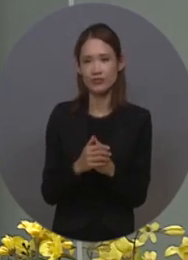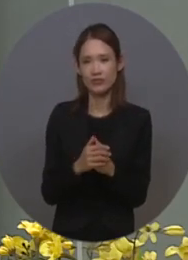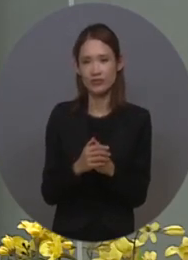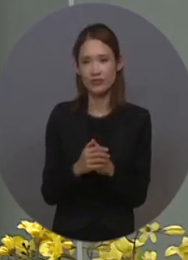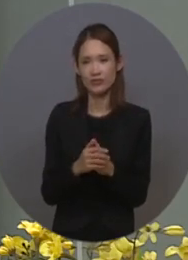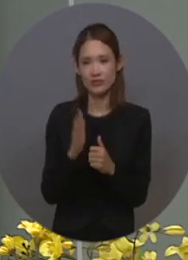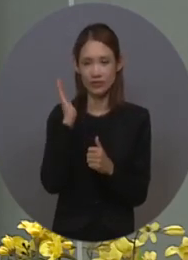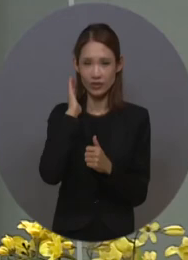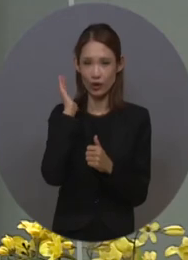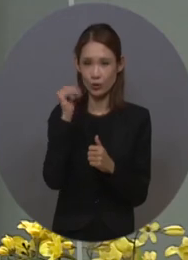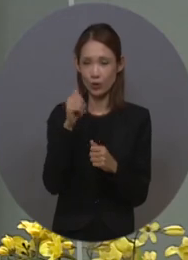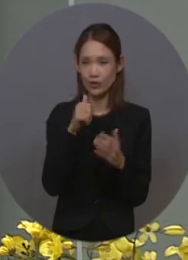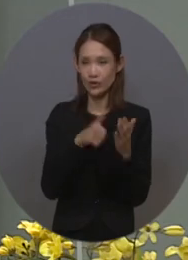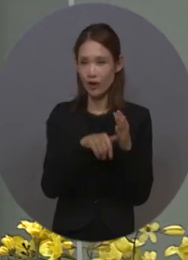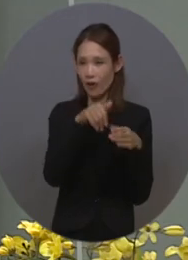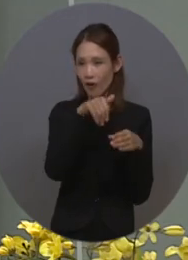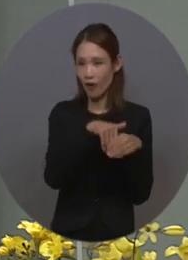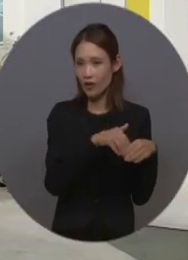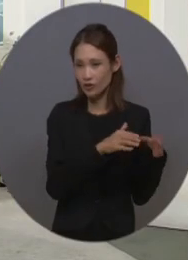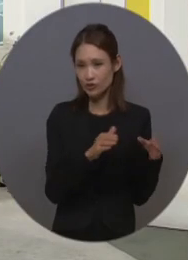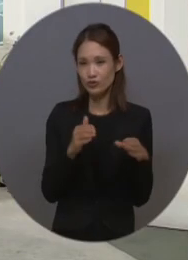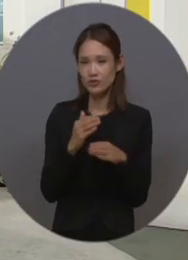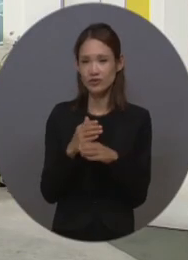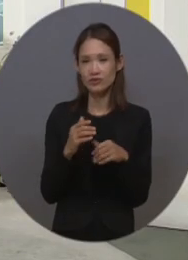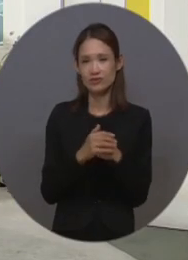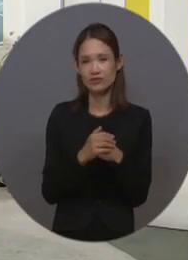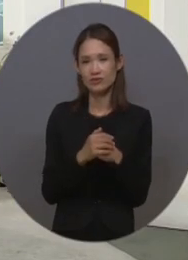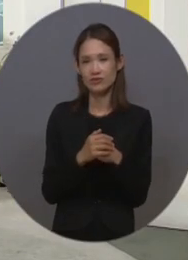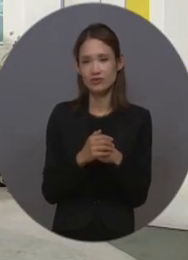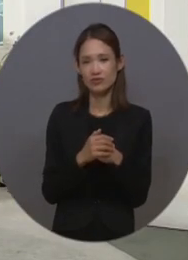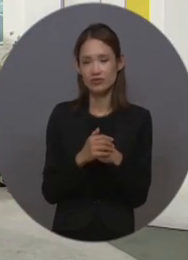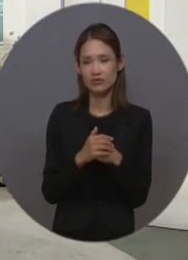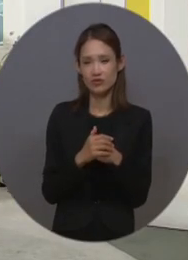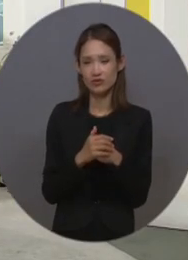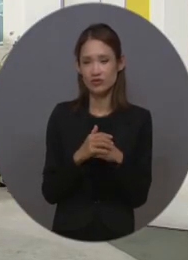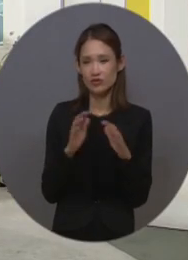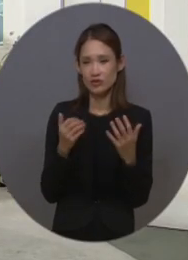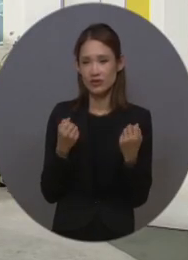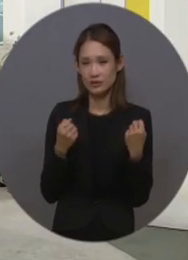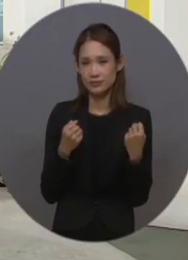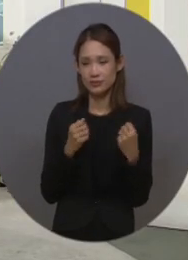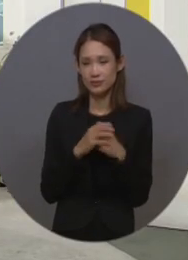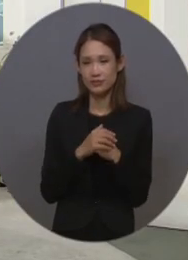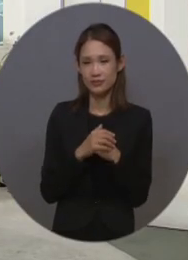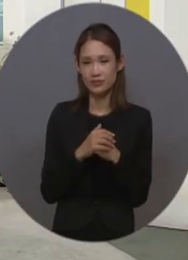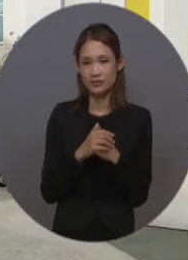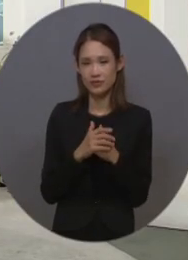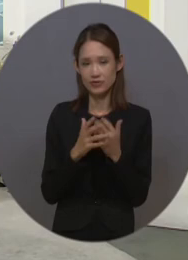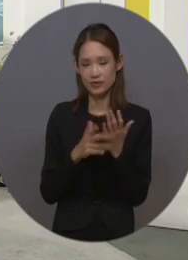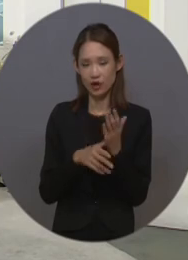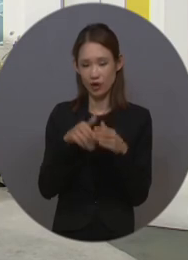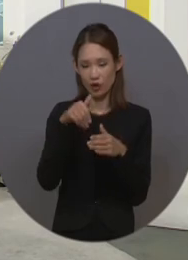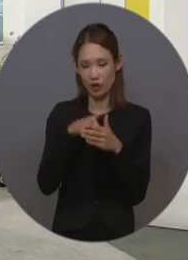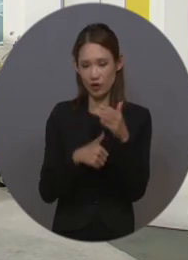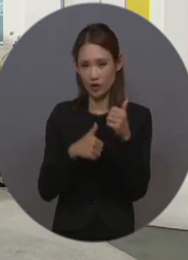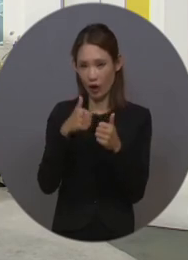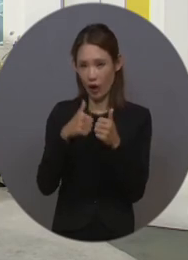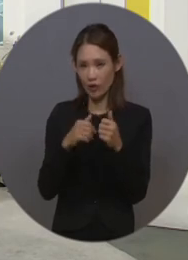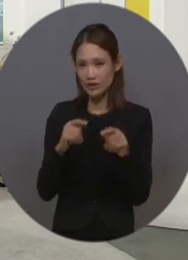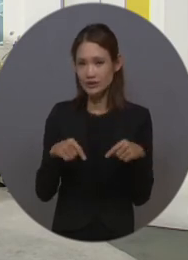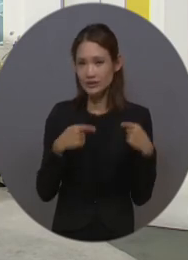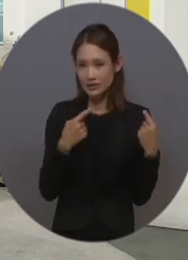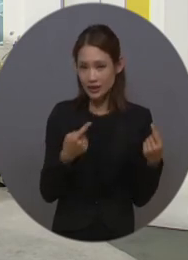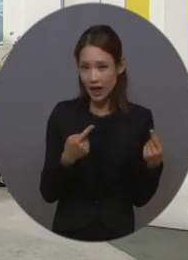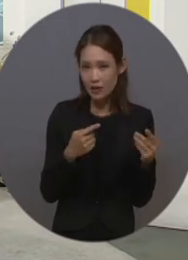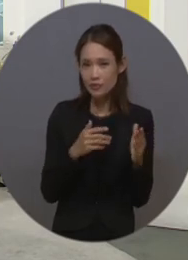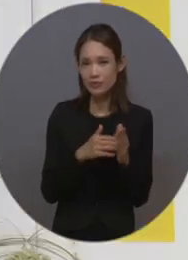뭐 대선도 준비하고 계시잖아요. 네, 저는 이제 뭐 이번에 이제 국민의힘에 네. 이제 대선 경선에 참여를